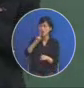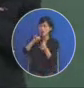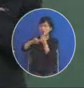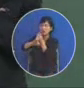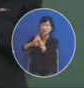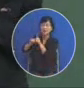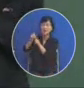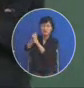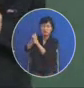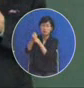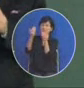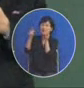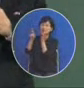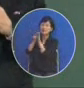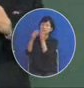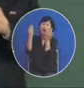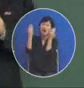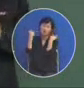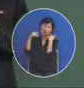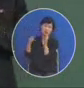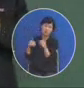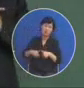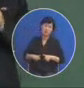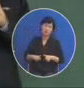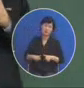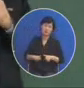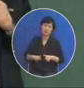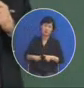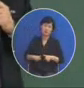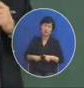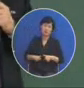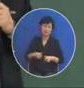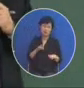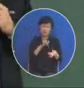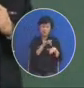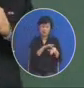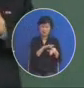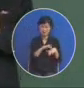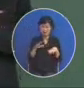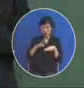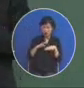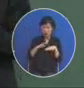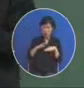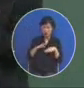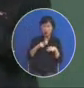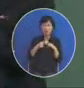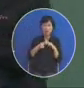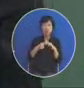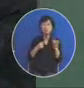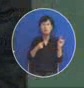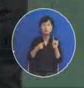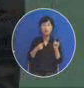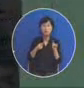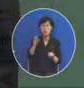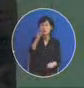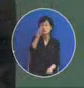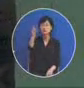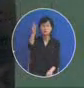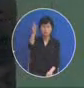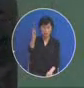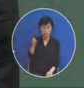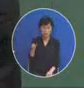out this, the Mount Calvary. 사단이 제일 두려워하는 게 뭐냐? 십자가. Satan fears the the cross the most. 사단이